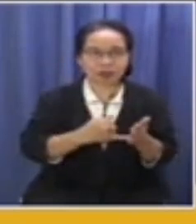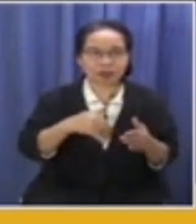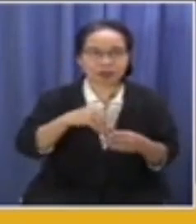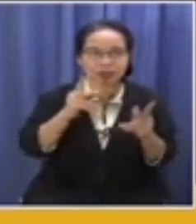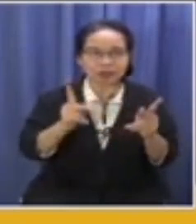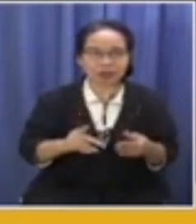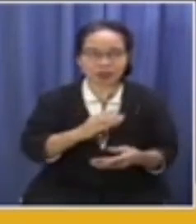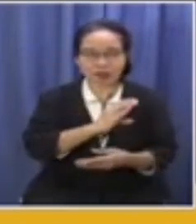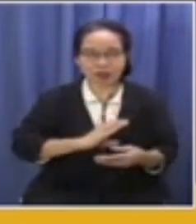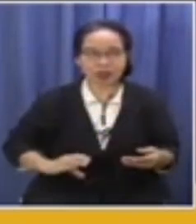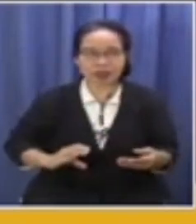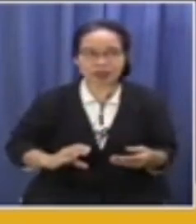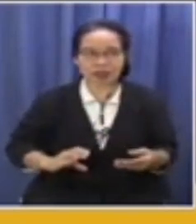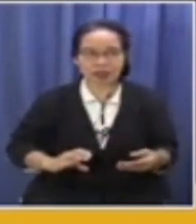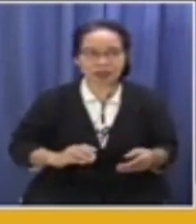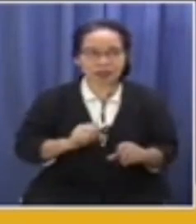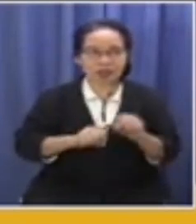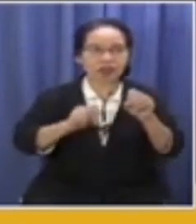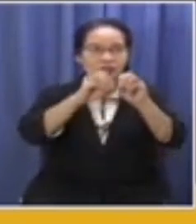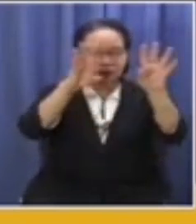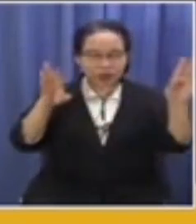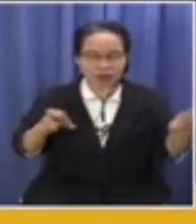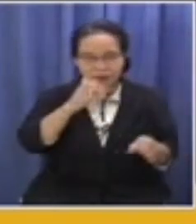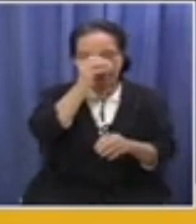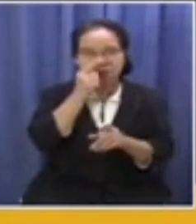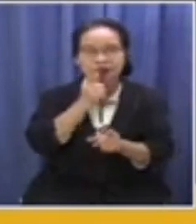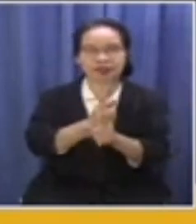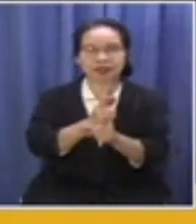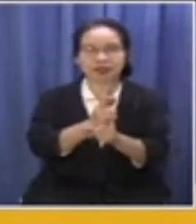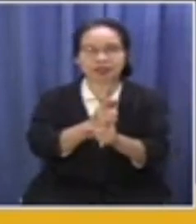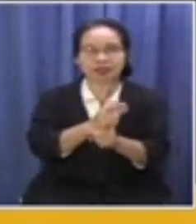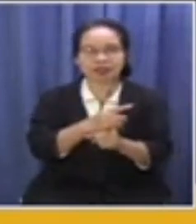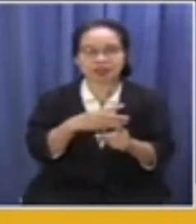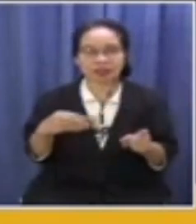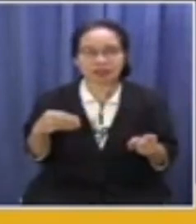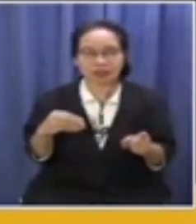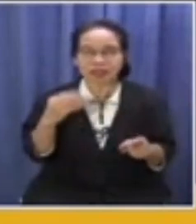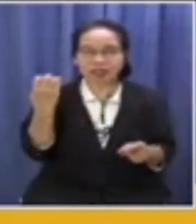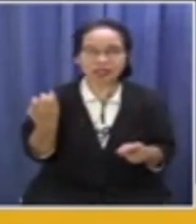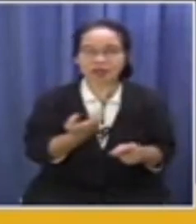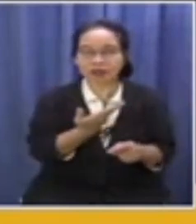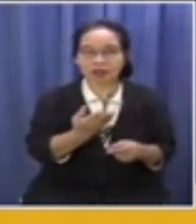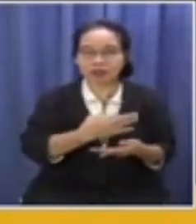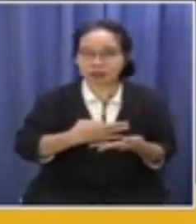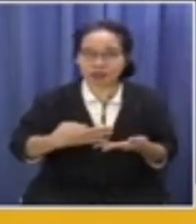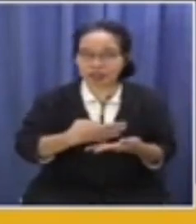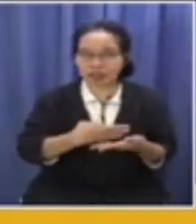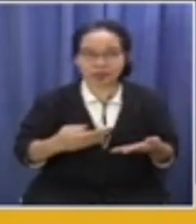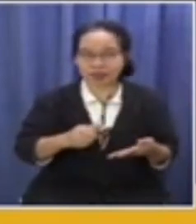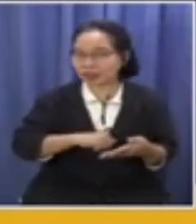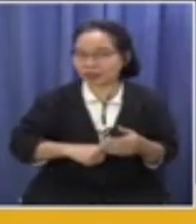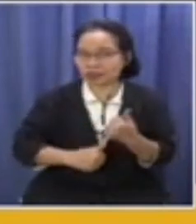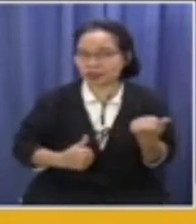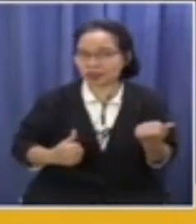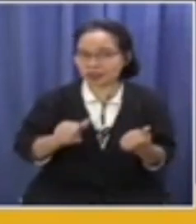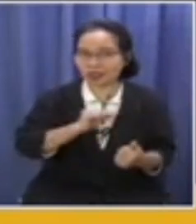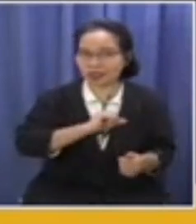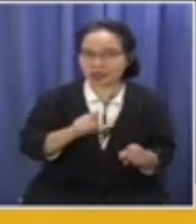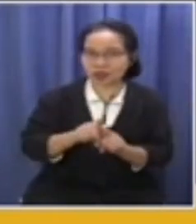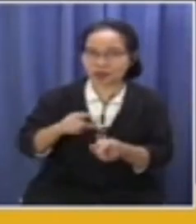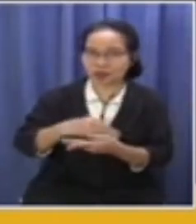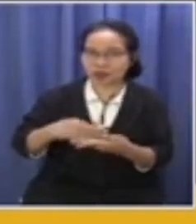tat ang inyong pinatatawad ng anuman ay pinatatawad ko rin naman sabi ni